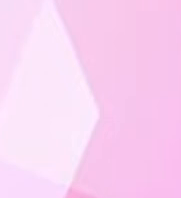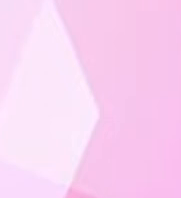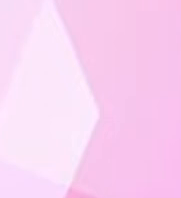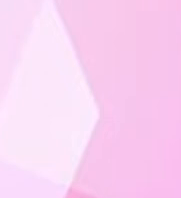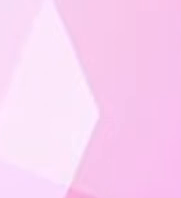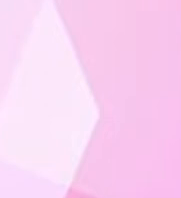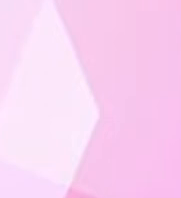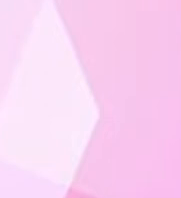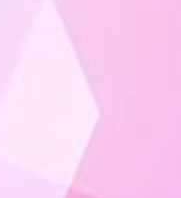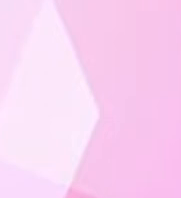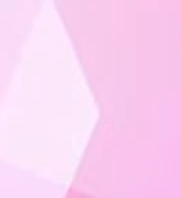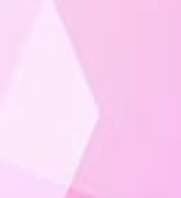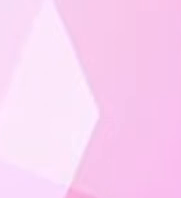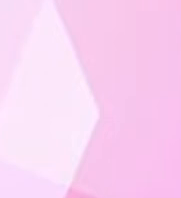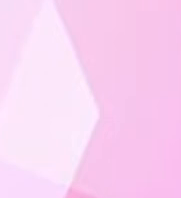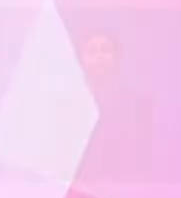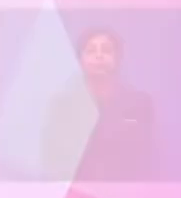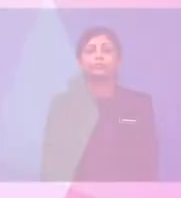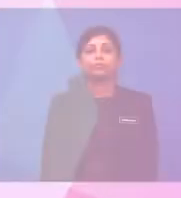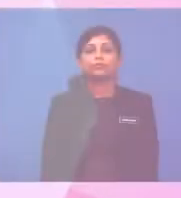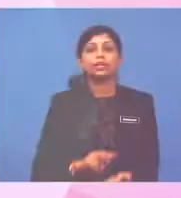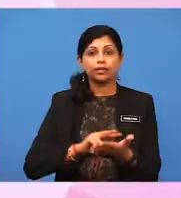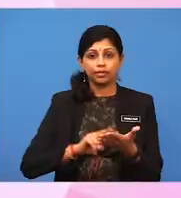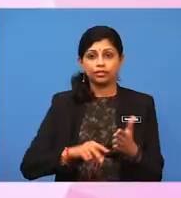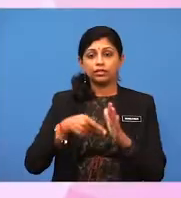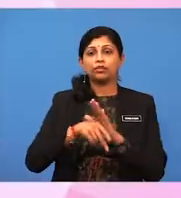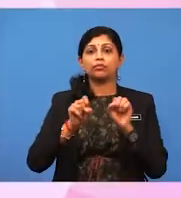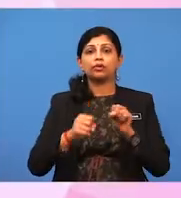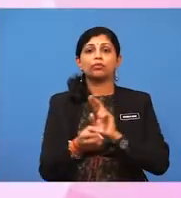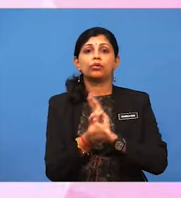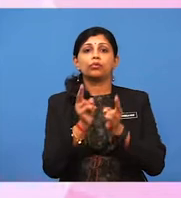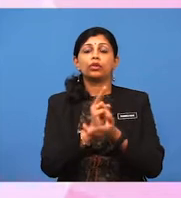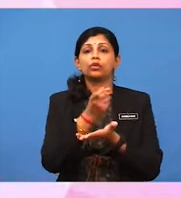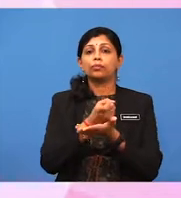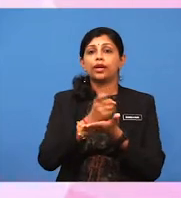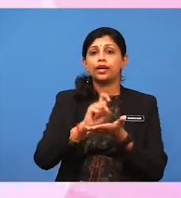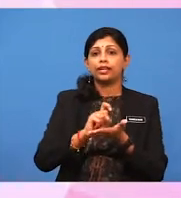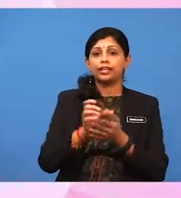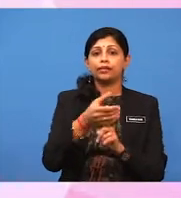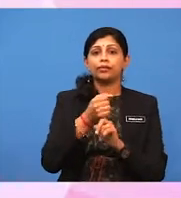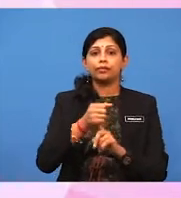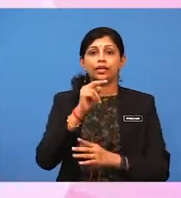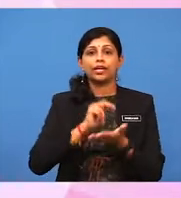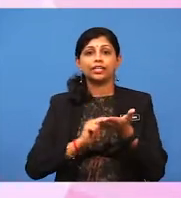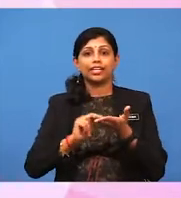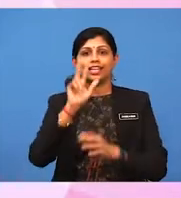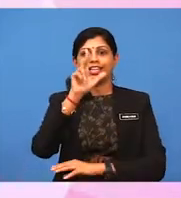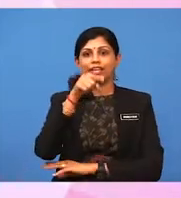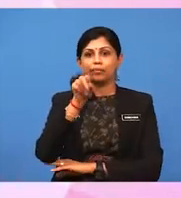3.20. Kod arahan akan dibaca seperti berikut. Pemboleh ubah harga akan memegang nilai